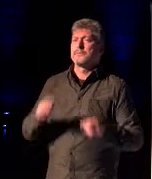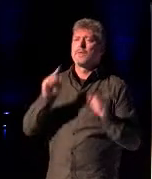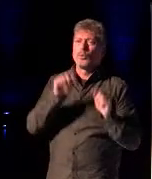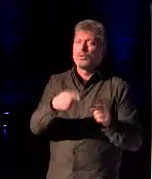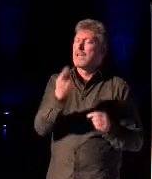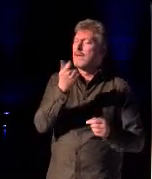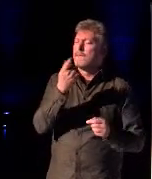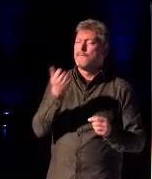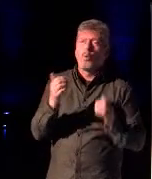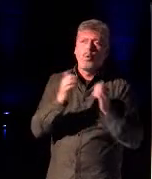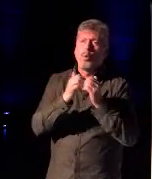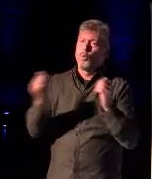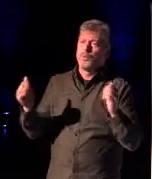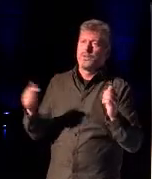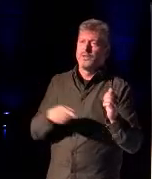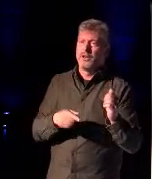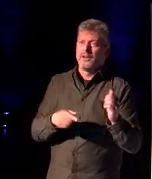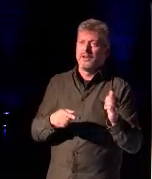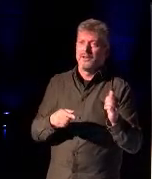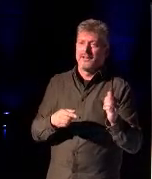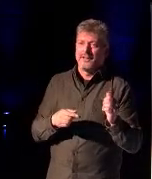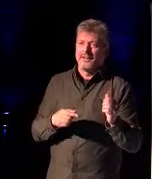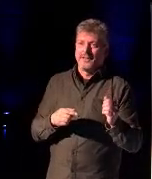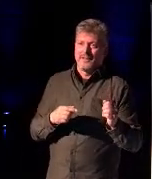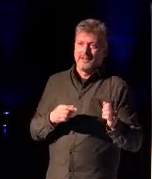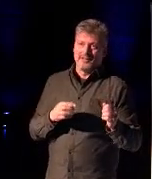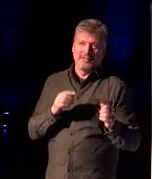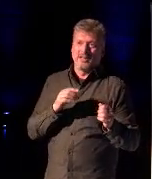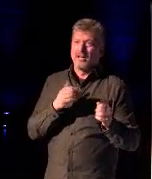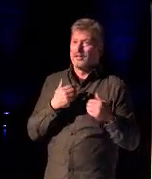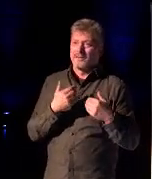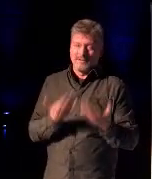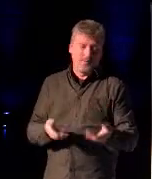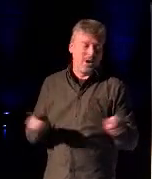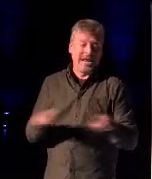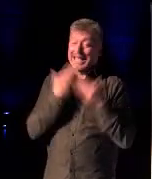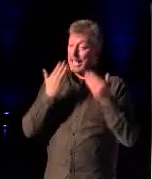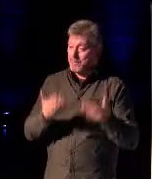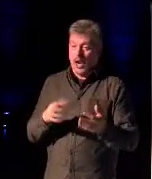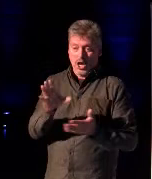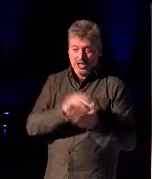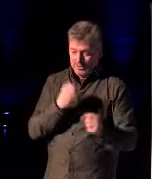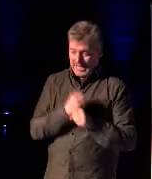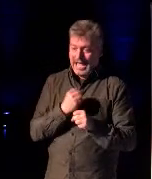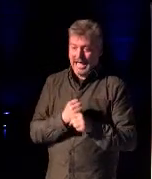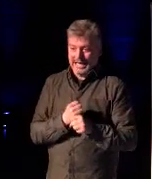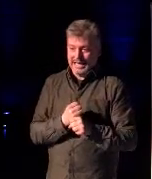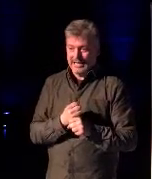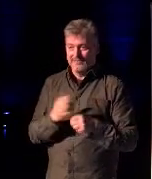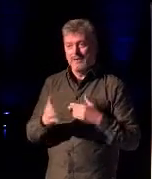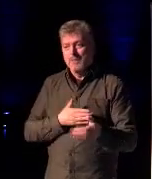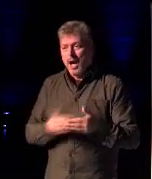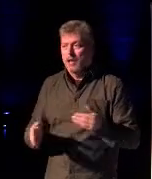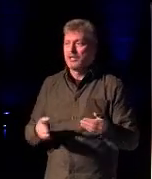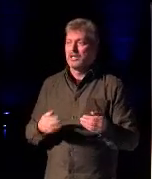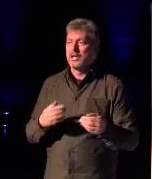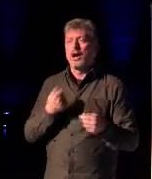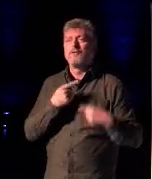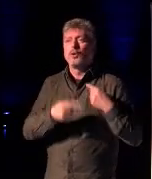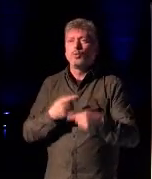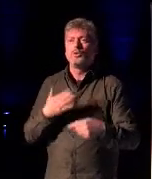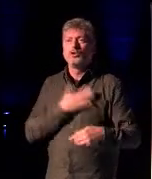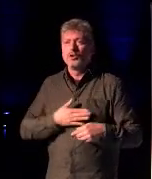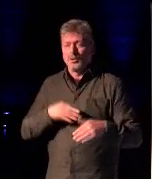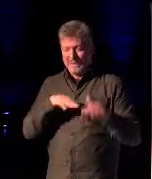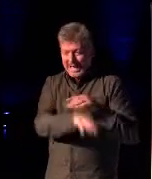veldig få unntak at en ikke får like gode resultater av behandling og oppfølging av kronisk sykdom i hjemmet som